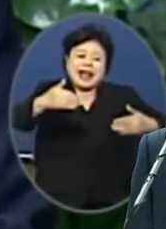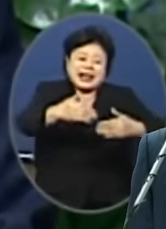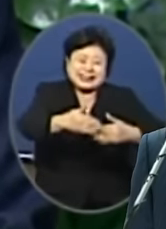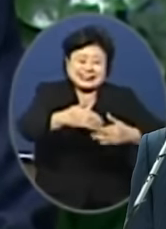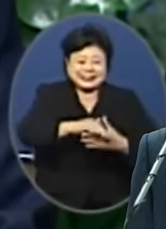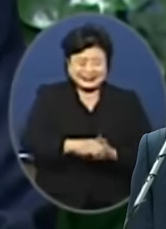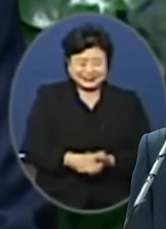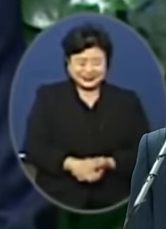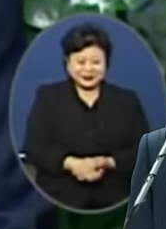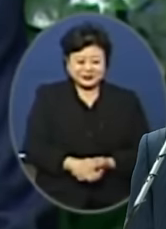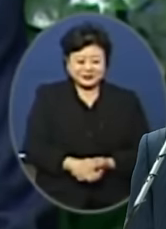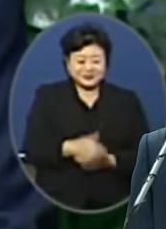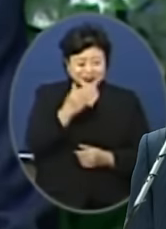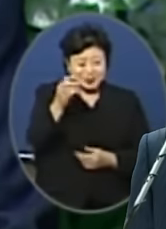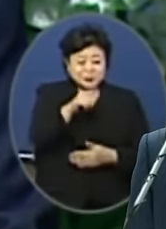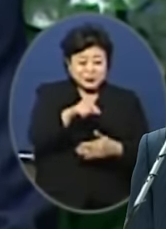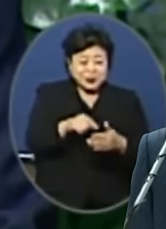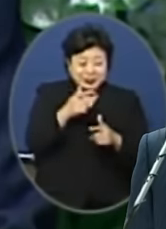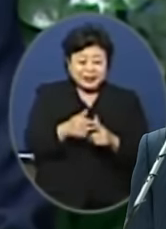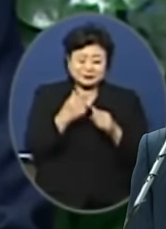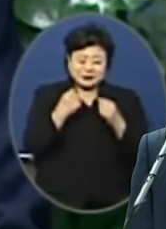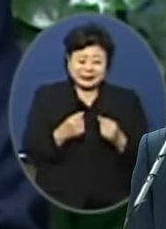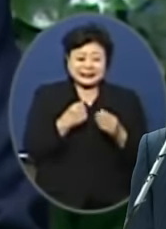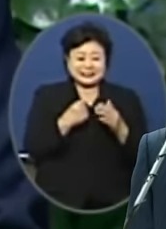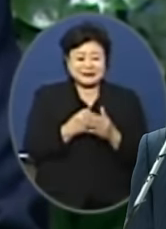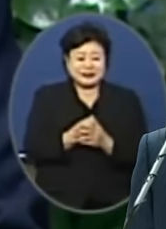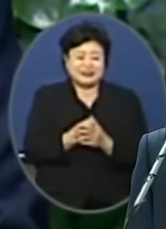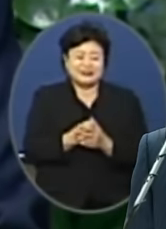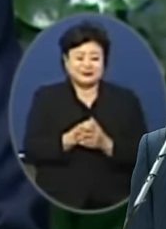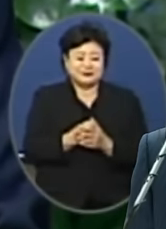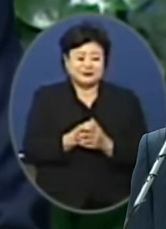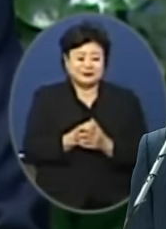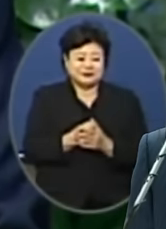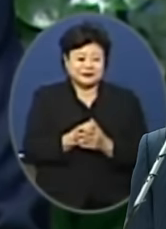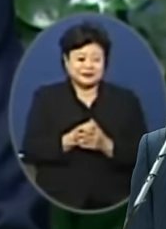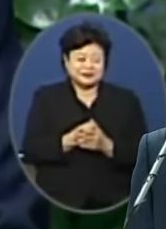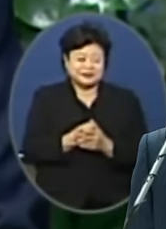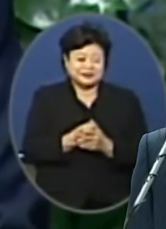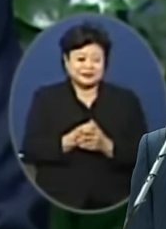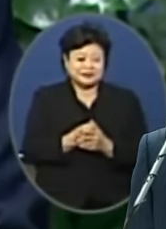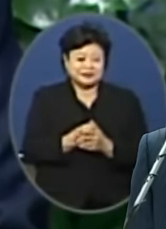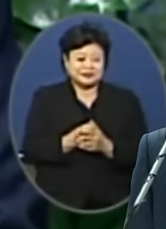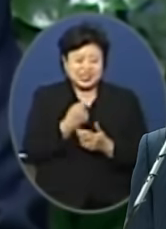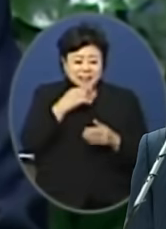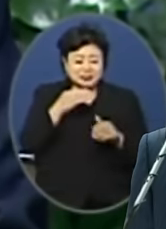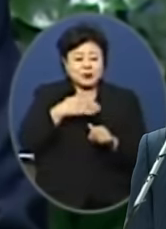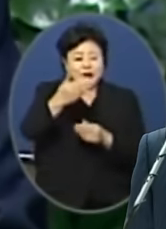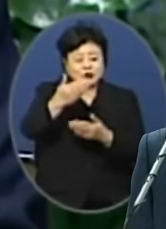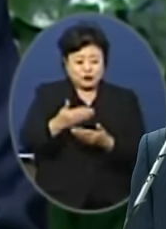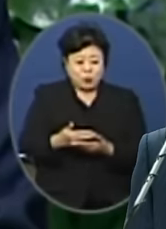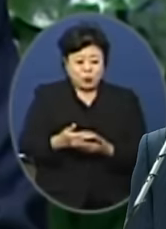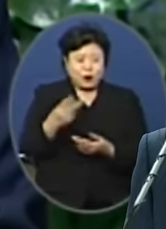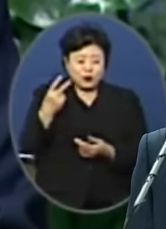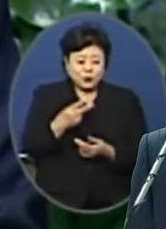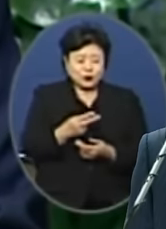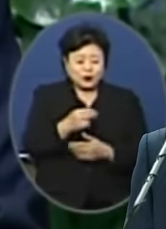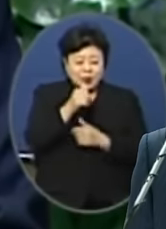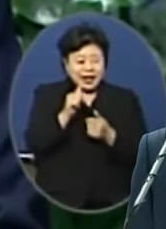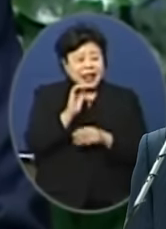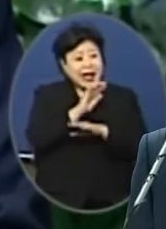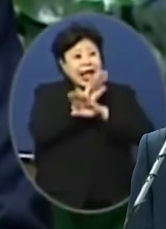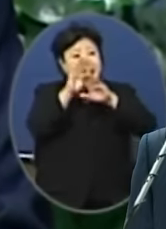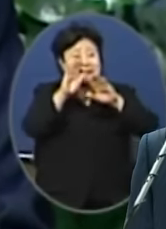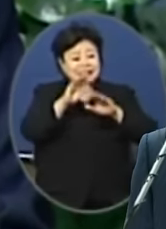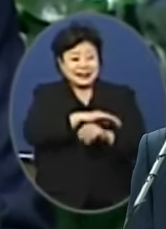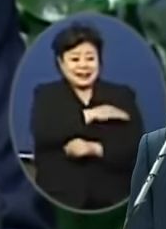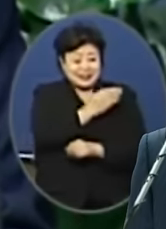여러분 속에 예수님이 계시면 천사들뿐 아니라 온 하늘의